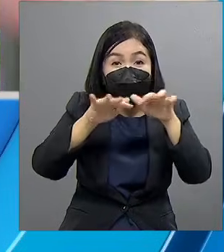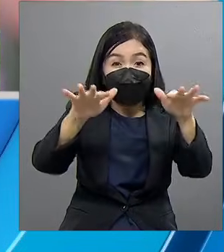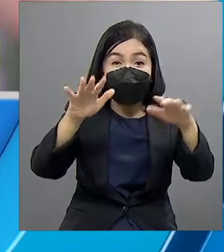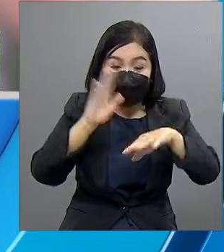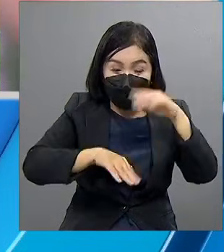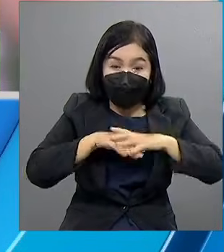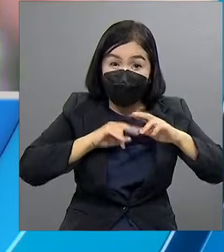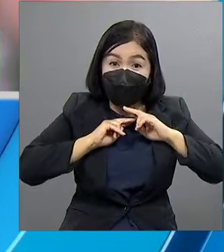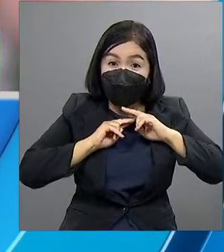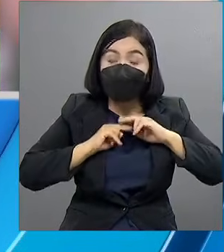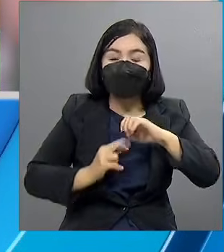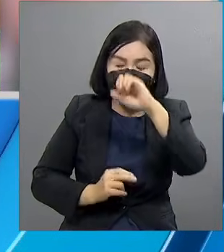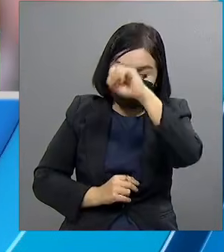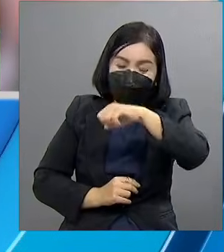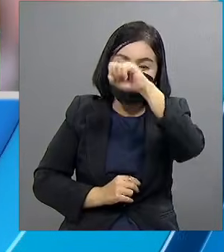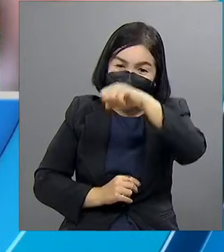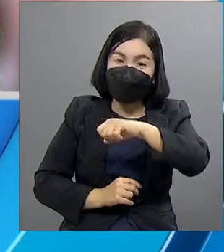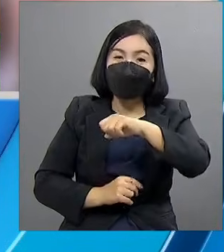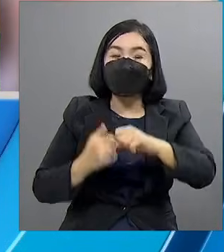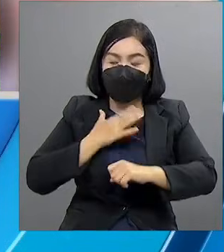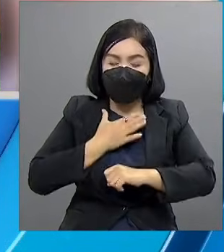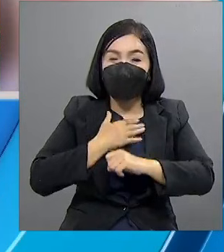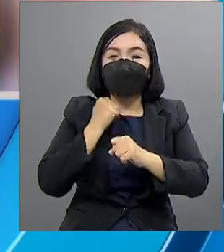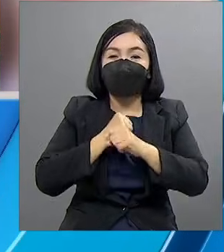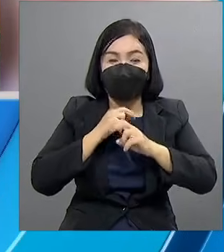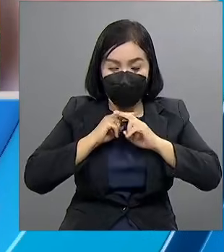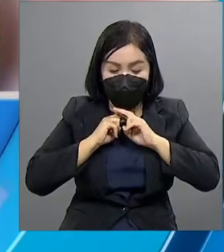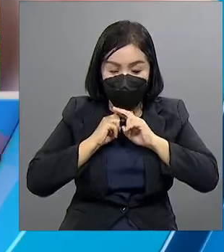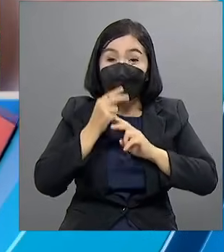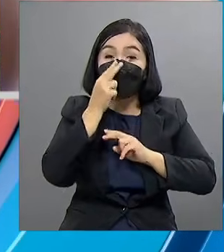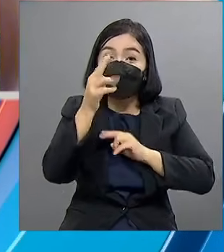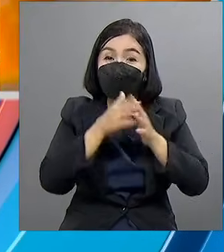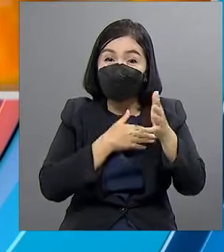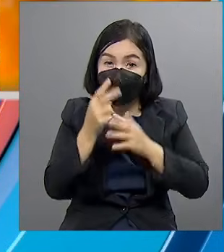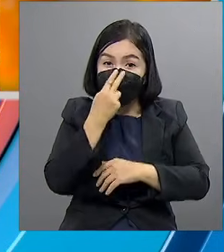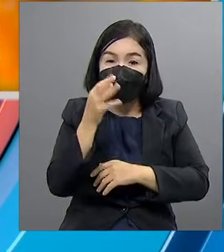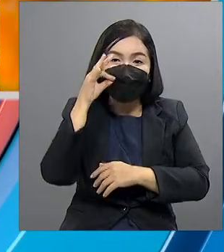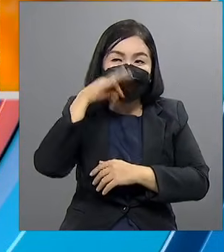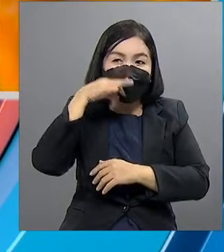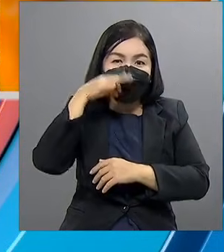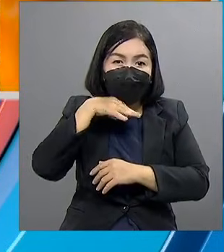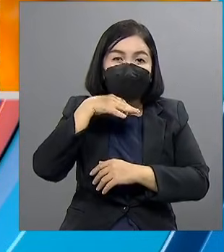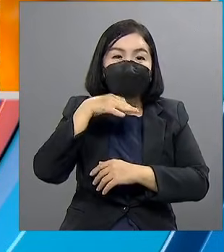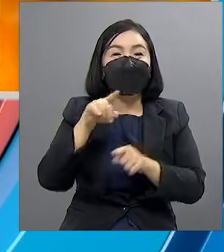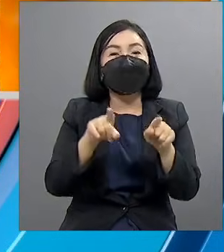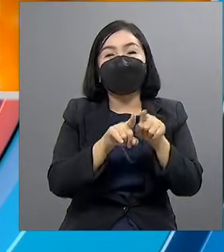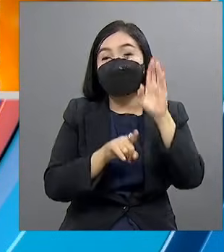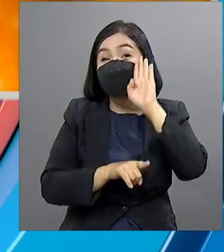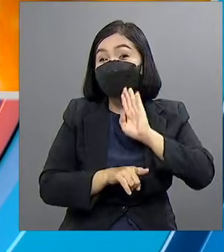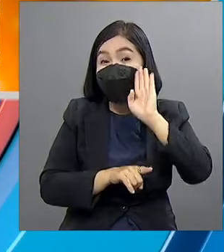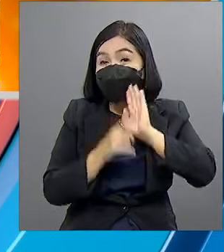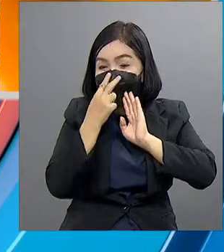ค่ะ หรอทำเองด้วยดูสีสันน่ากินมากเลยเนี่ยเห็นช็อกโกแลตเนี่ยคือผมก็เพิ่งเคยเห็นเป็